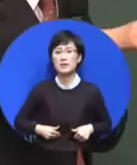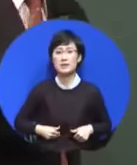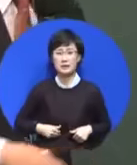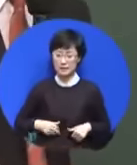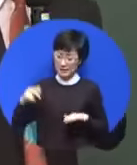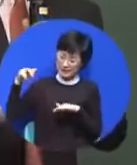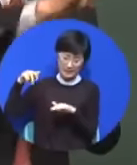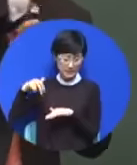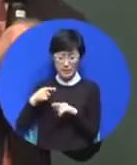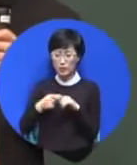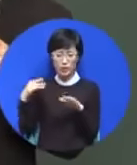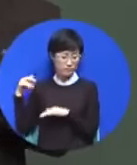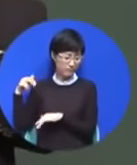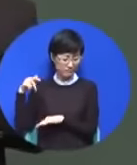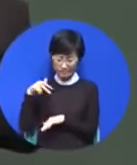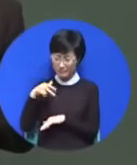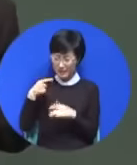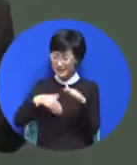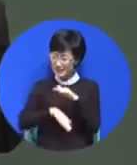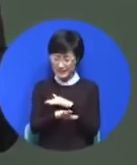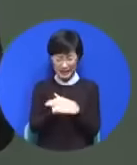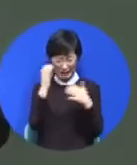복잡하고 그